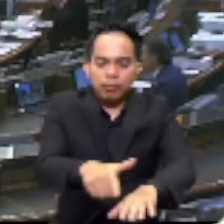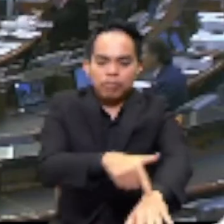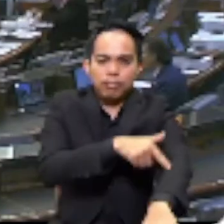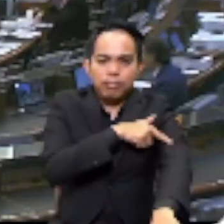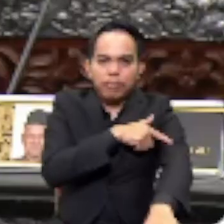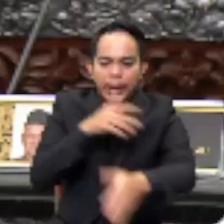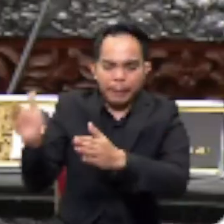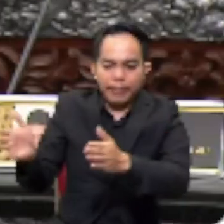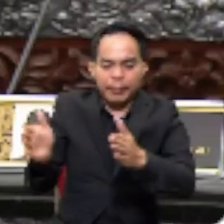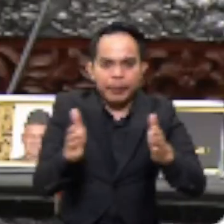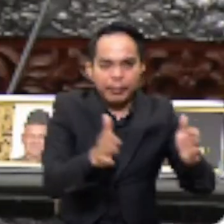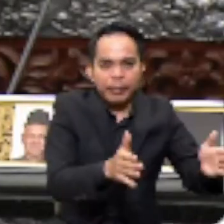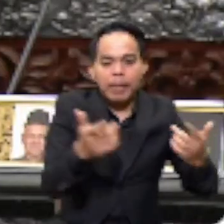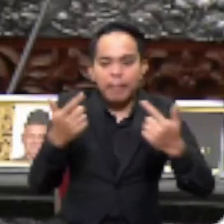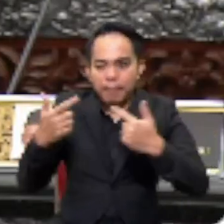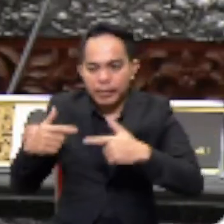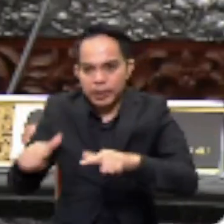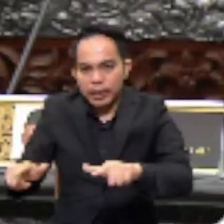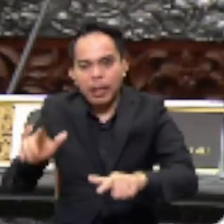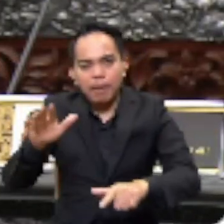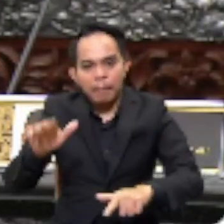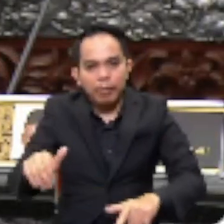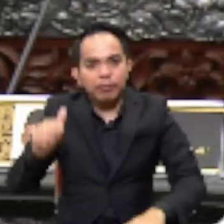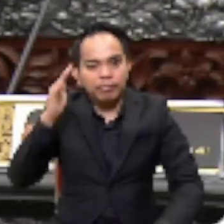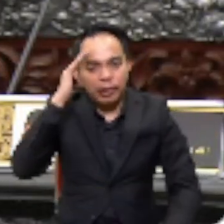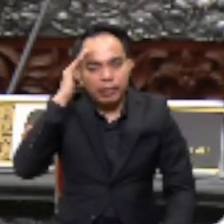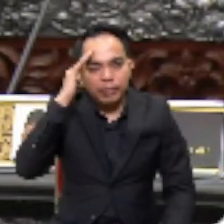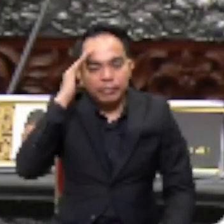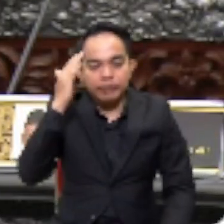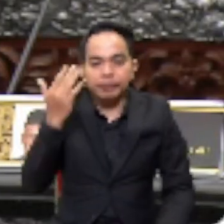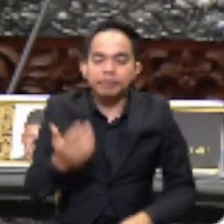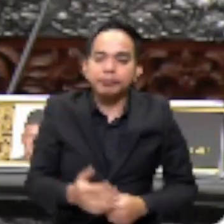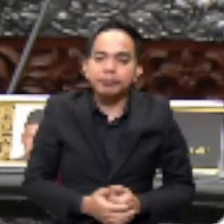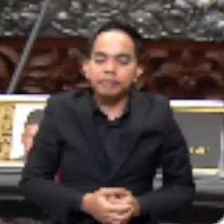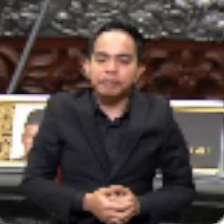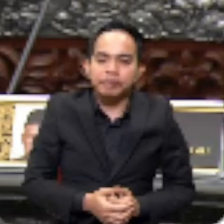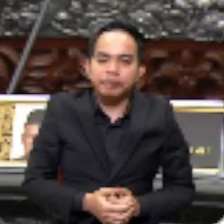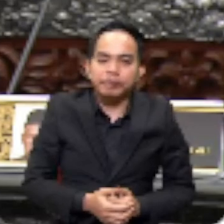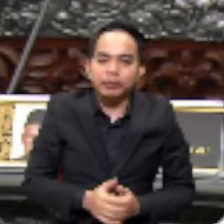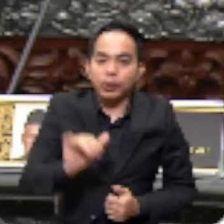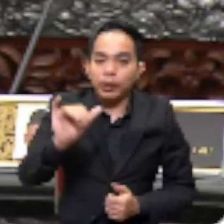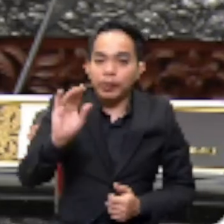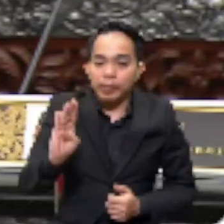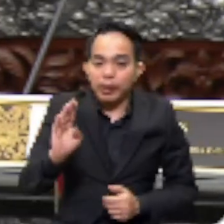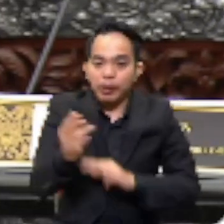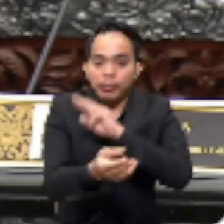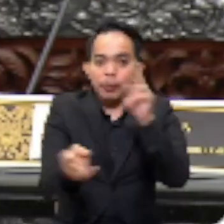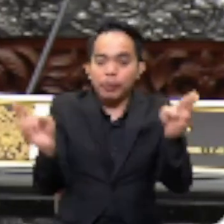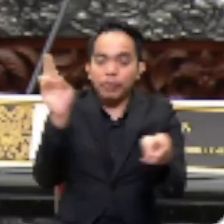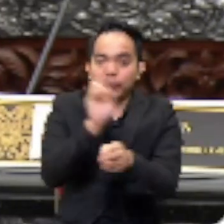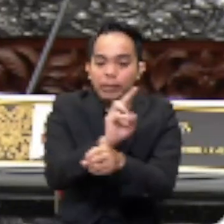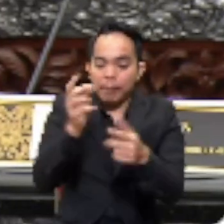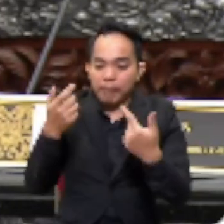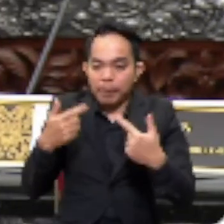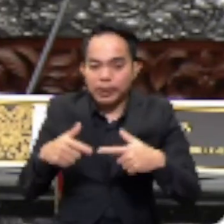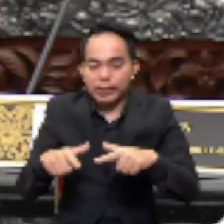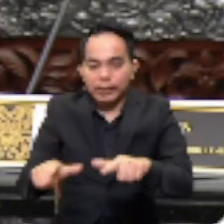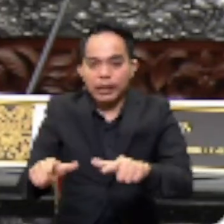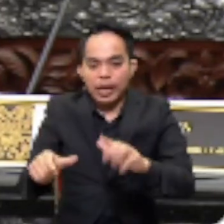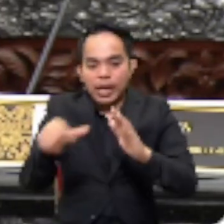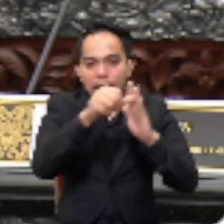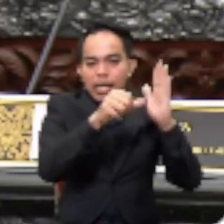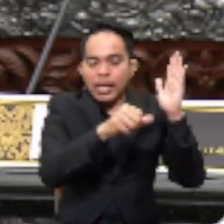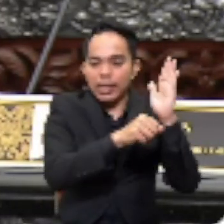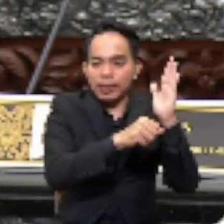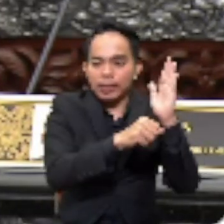cantik pelaksanaan kita belum tahu yang berhormat dat dipertua penggubalan dan pelaksanaan akta